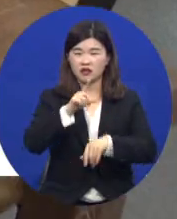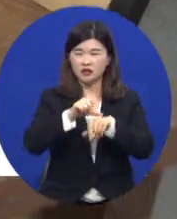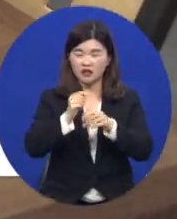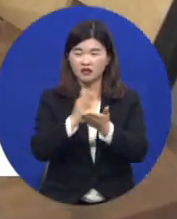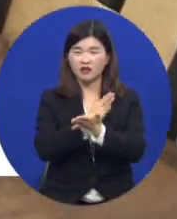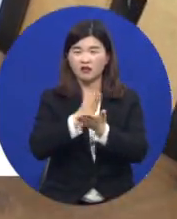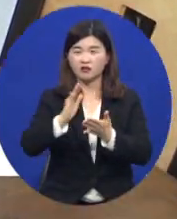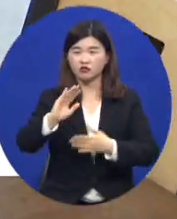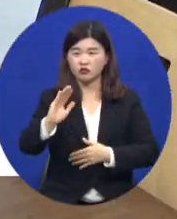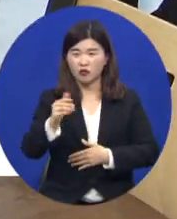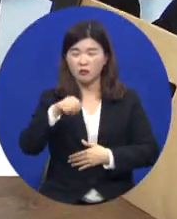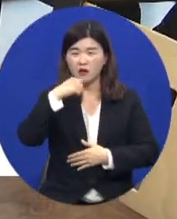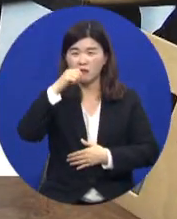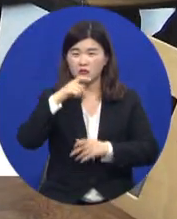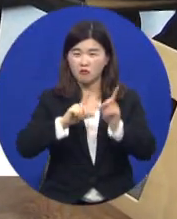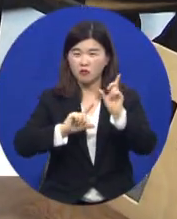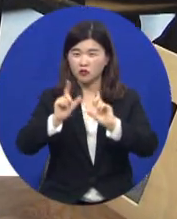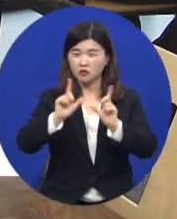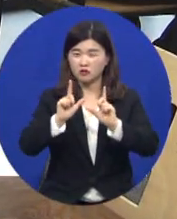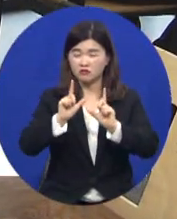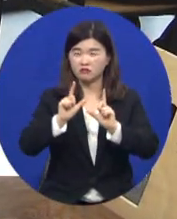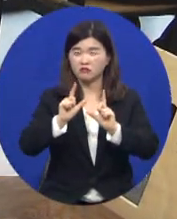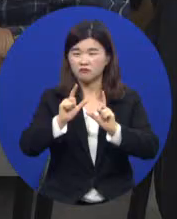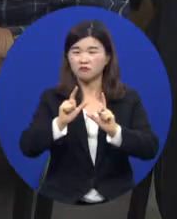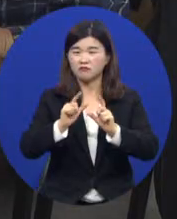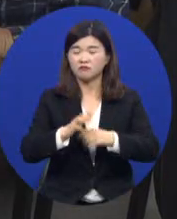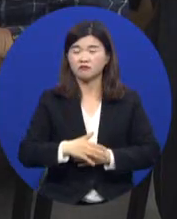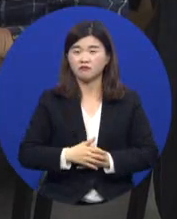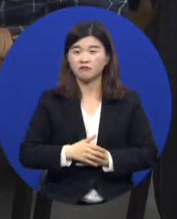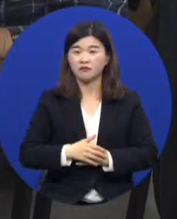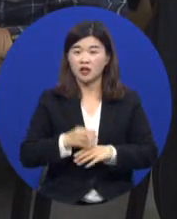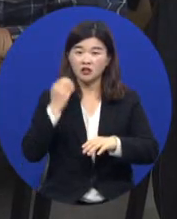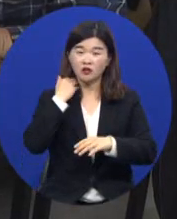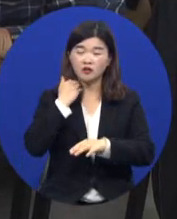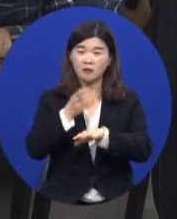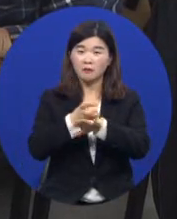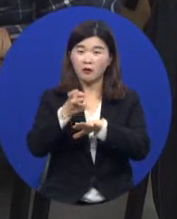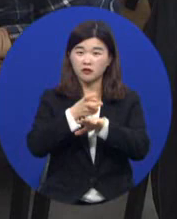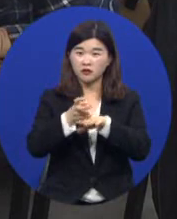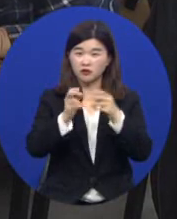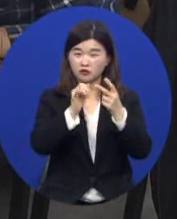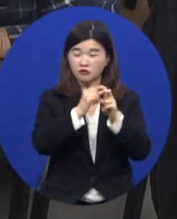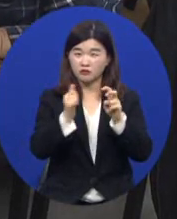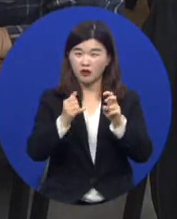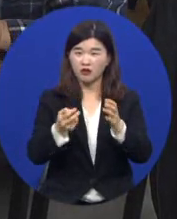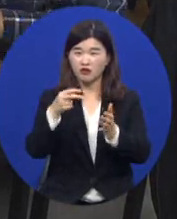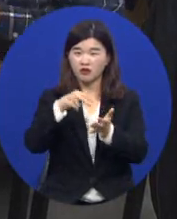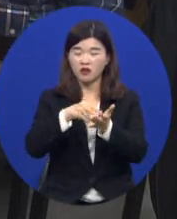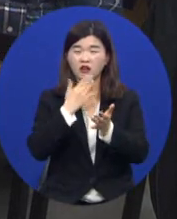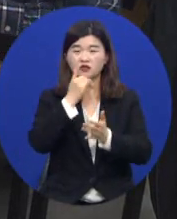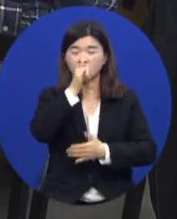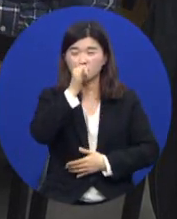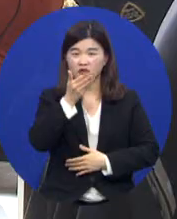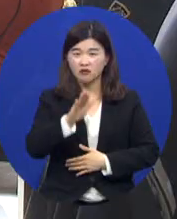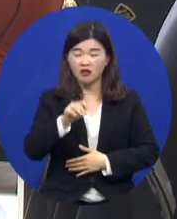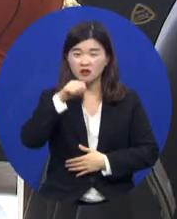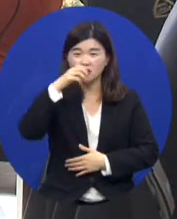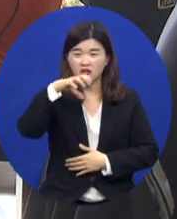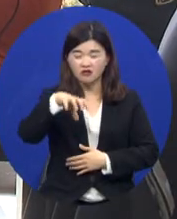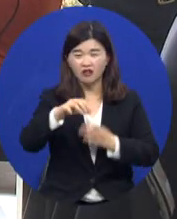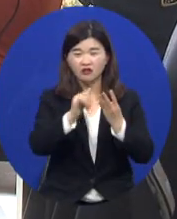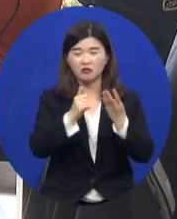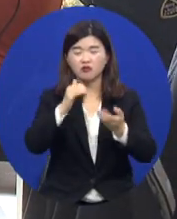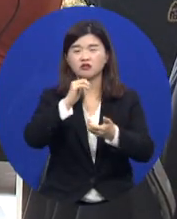시간차를 두고 식사를 하는 고육책을 쓰고 있습니다. 전세버스는 20명 넘게 타도록 하면서 식당은